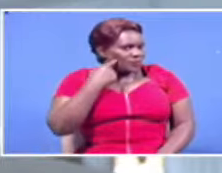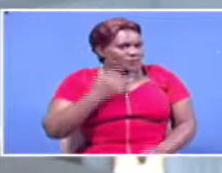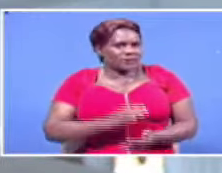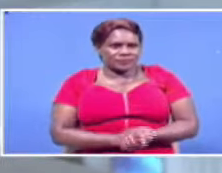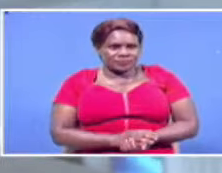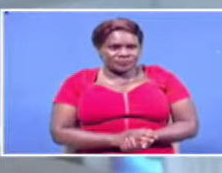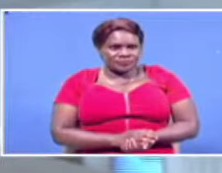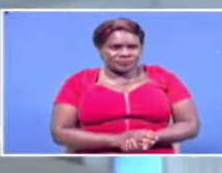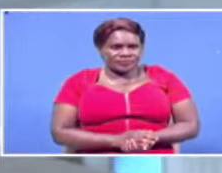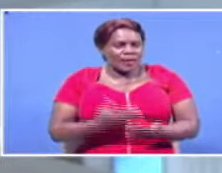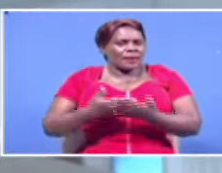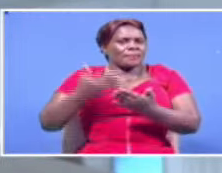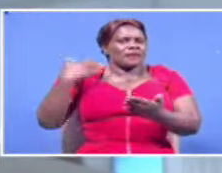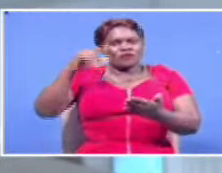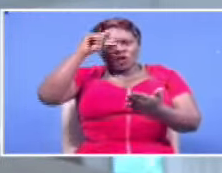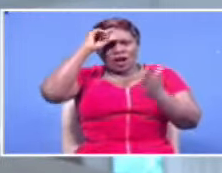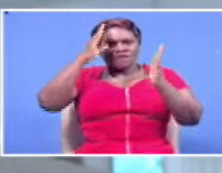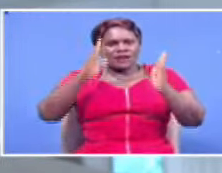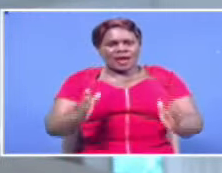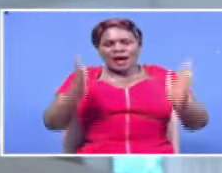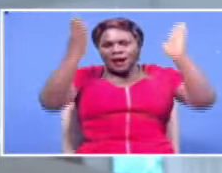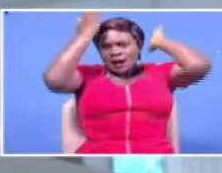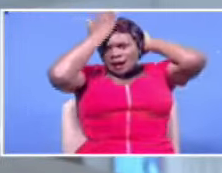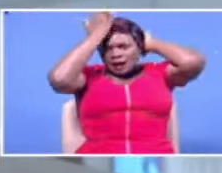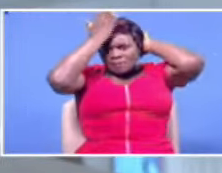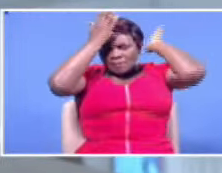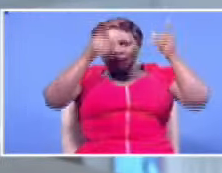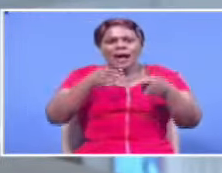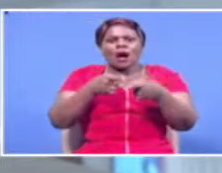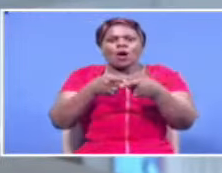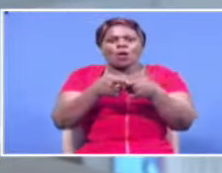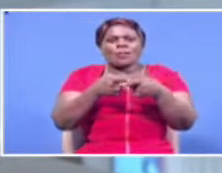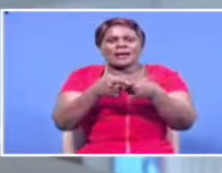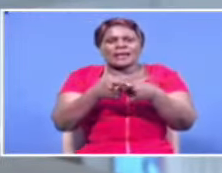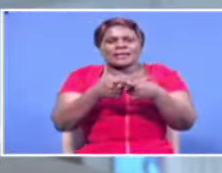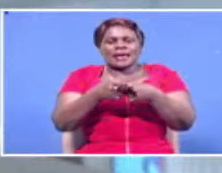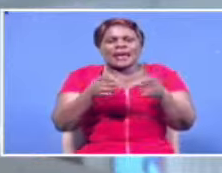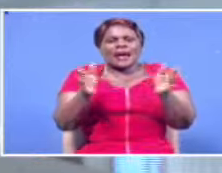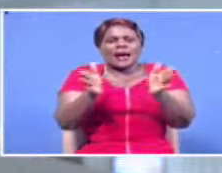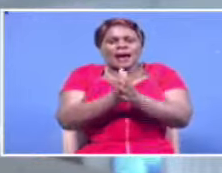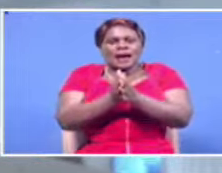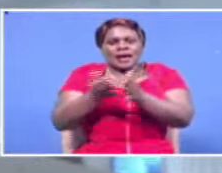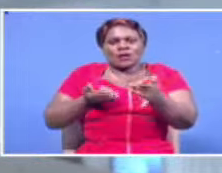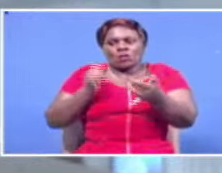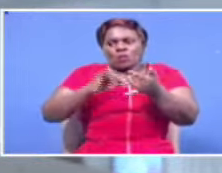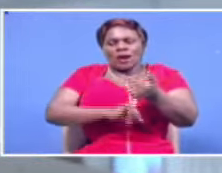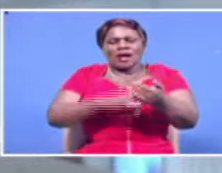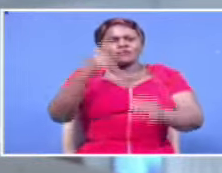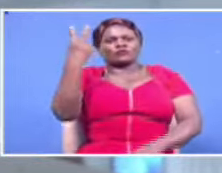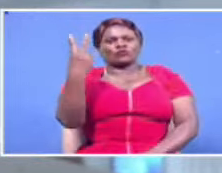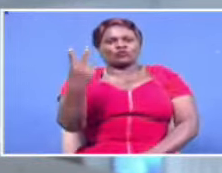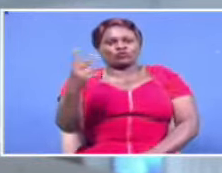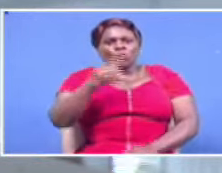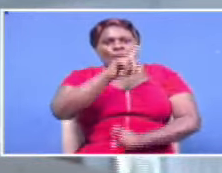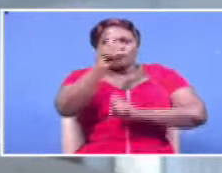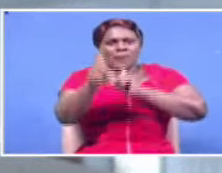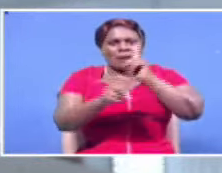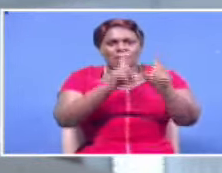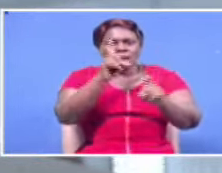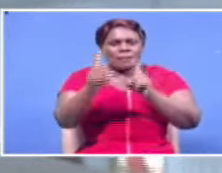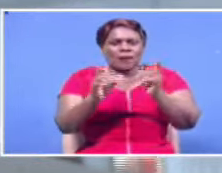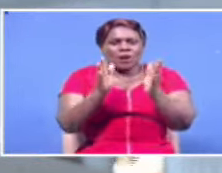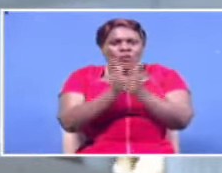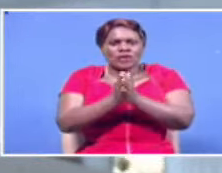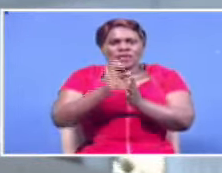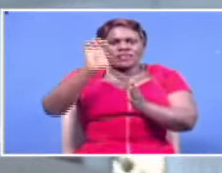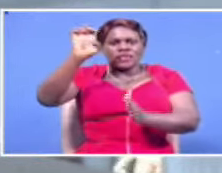Owiti. Aliyekuwa gavana wa kaunti ya Kakamega Wycliffe Oparanya pamoja na wake zake wawili wamehojiwa mchana kutwa na